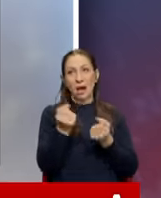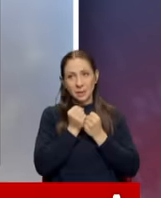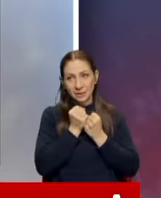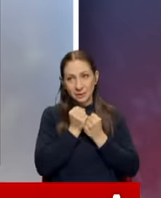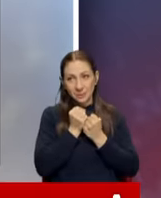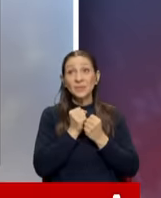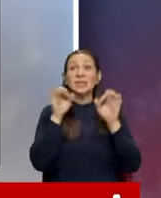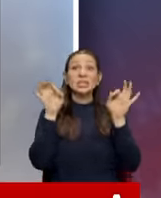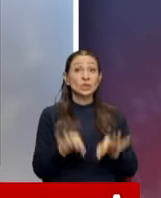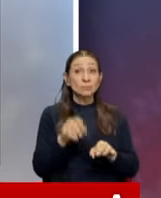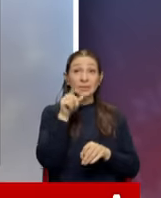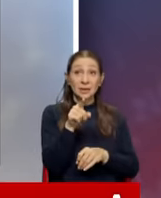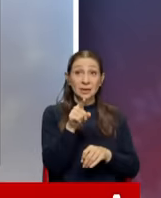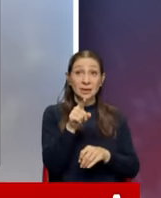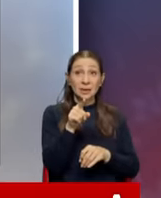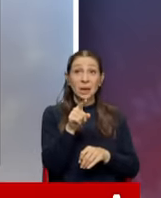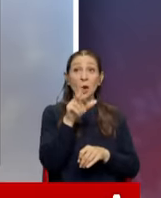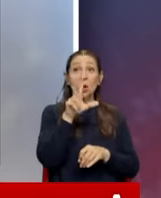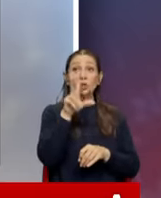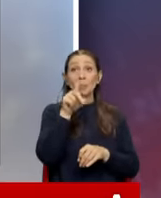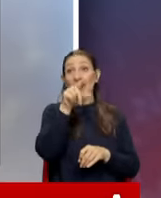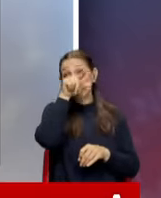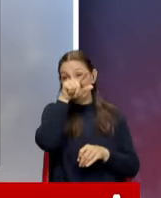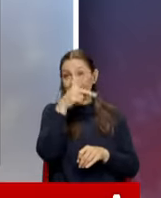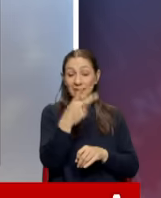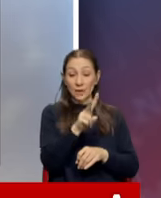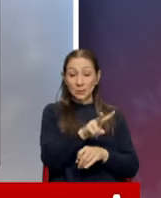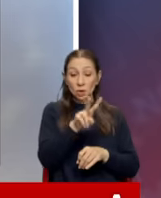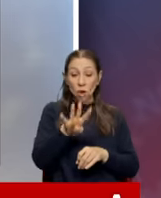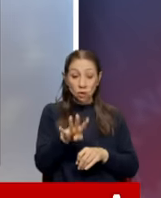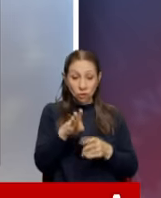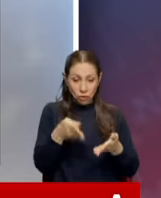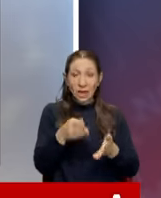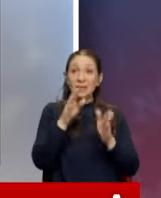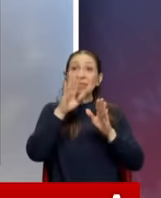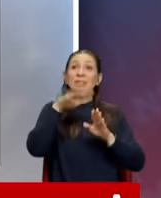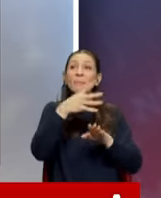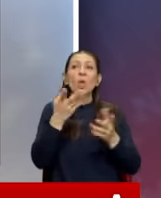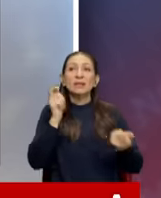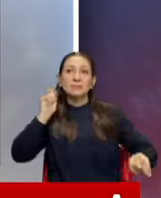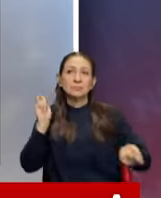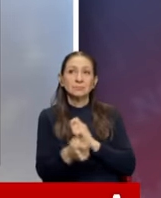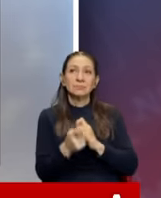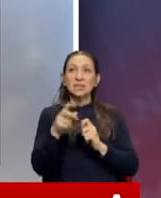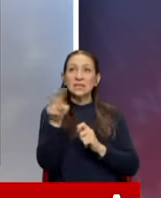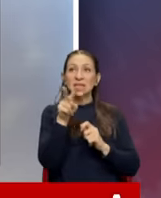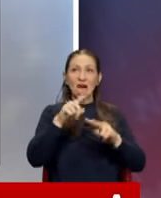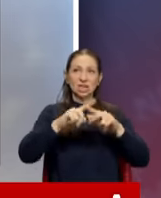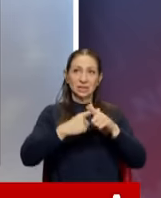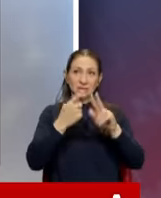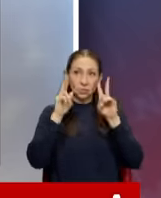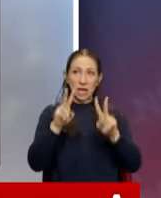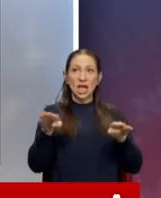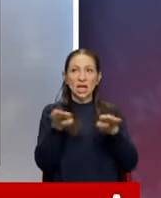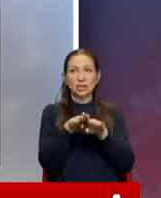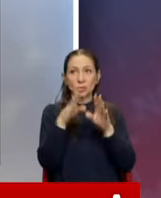oyu vardı şimdi Eee 31 Mart 2024'te tablo nasıl değişti iki ajanstan da görüyorsunuz zaten